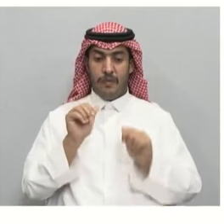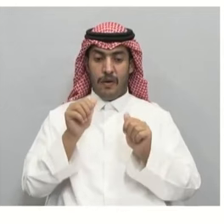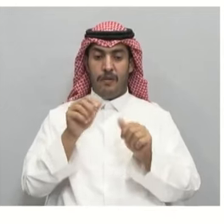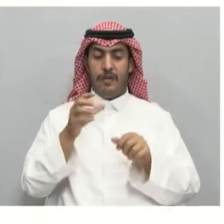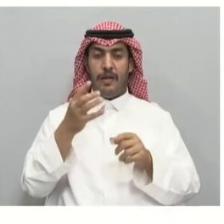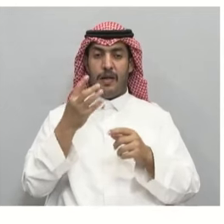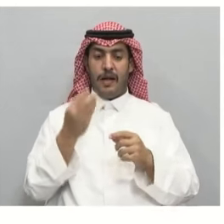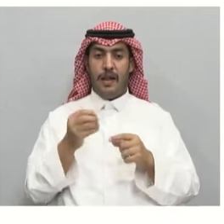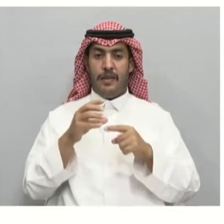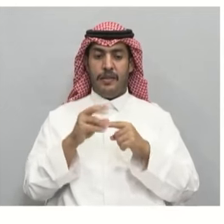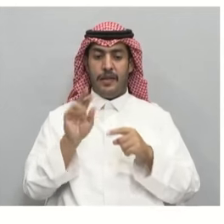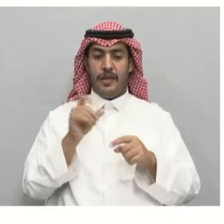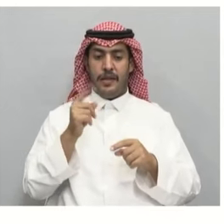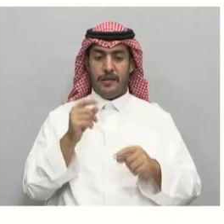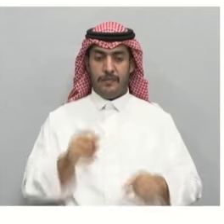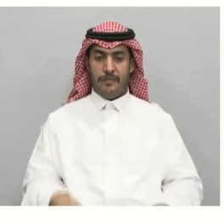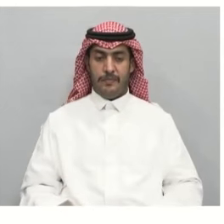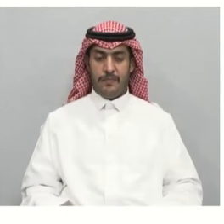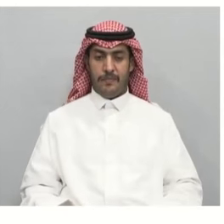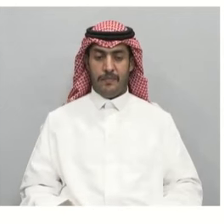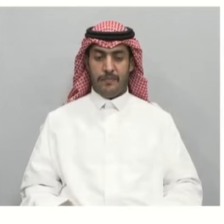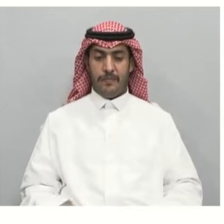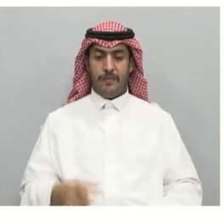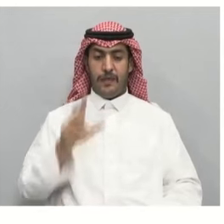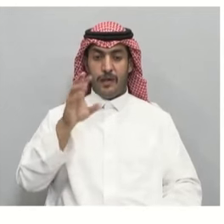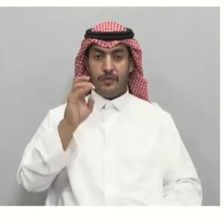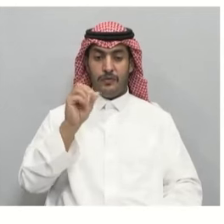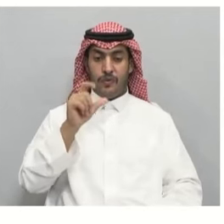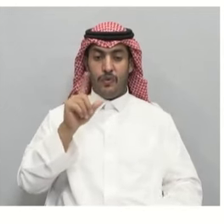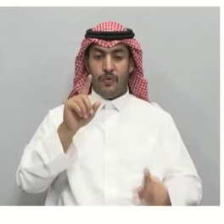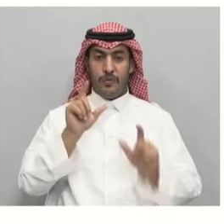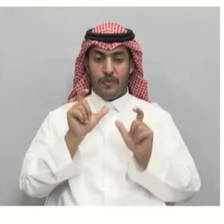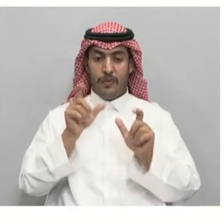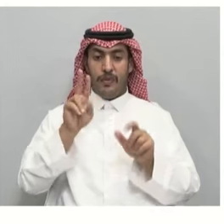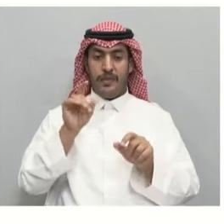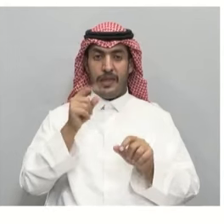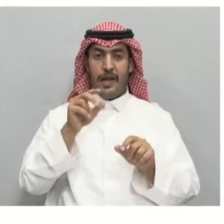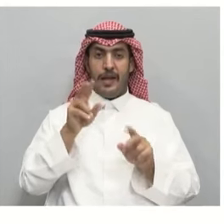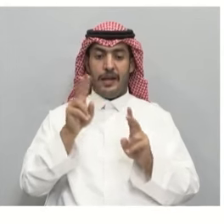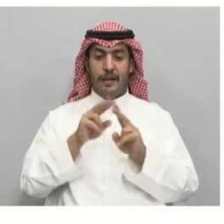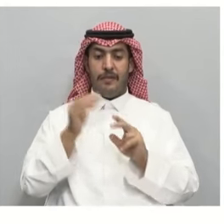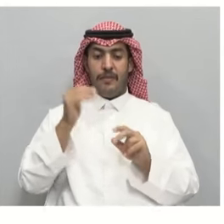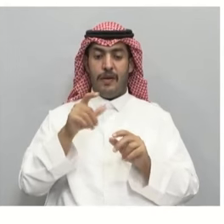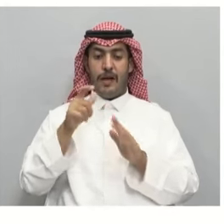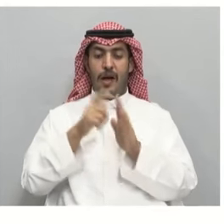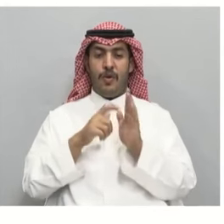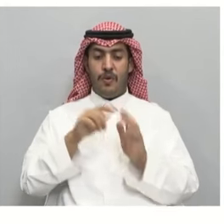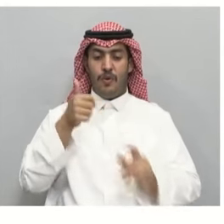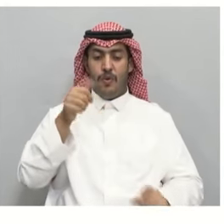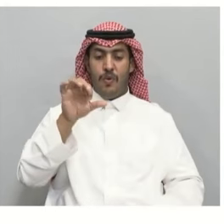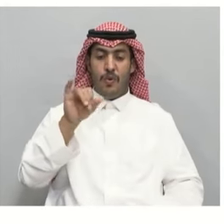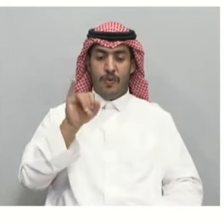التيار الكهربائي و تلخص العلاقه بين الجهد والمقاومه والتيار الكهربائي في قانون